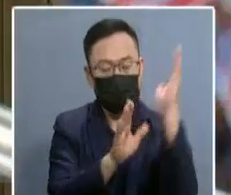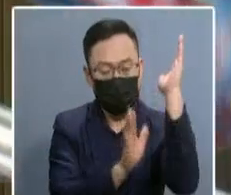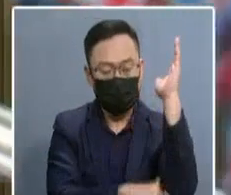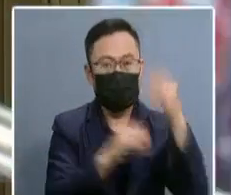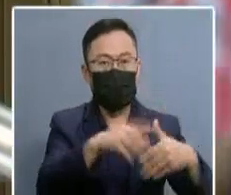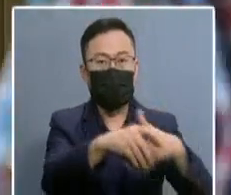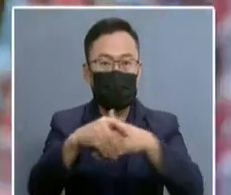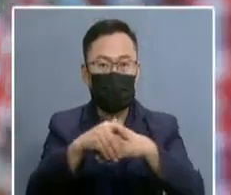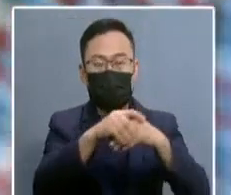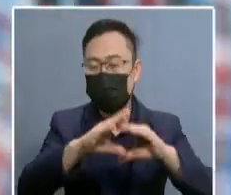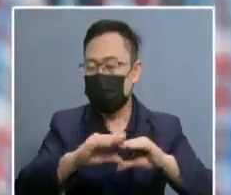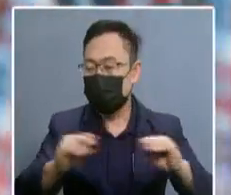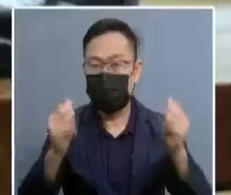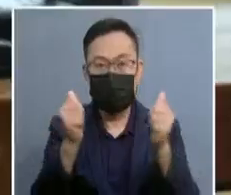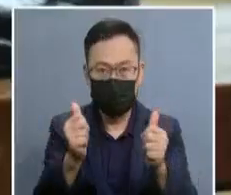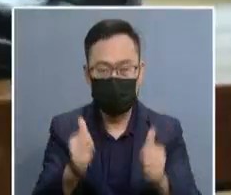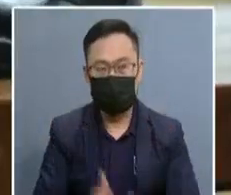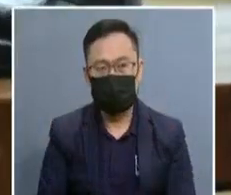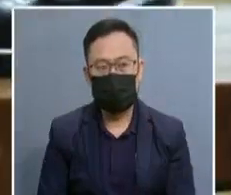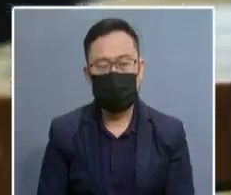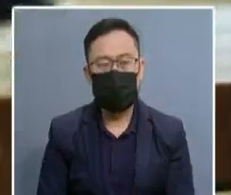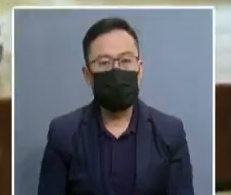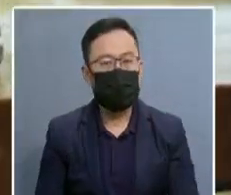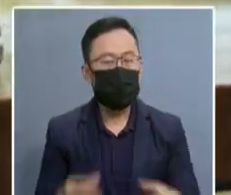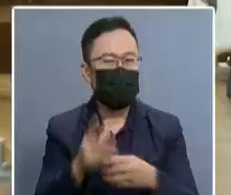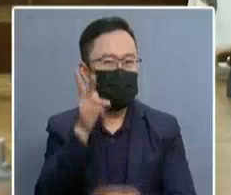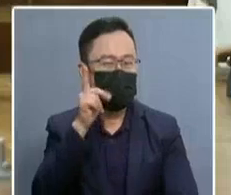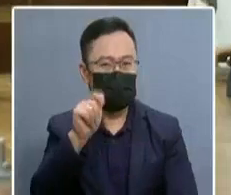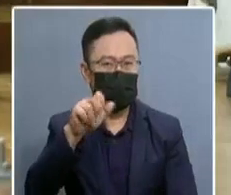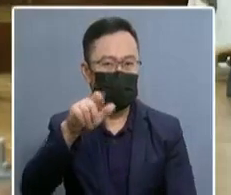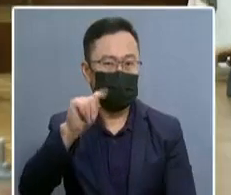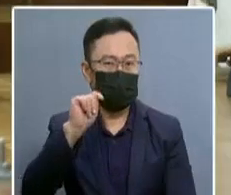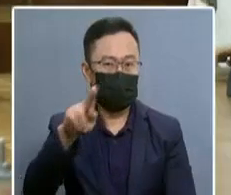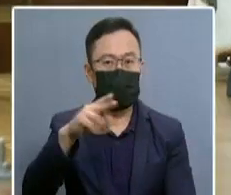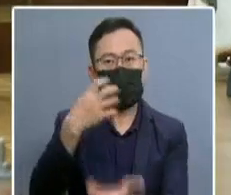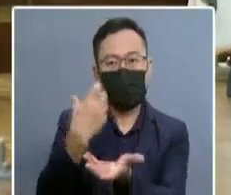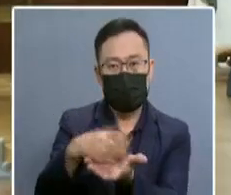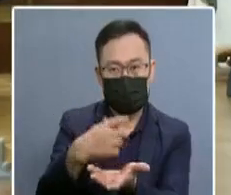ตกนกนวลอินสมภักษรสำนักข่าวไทยอสมท.รายงาน